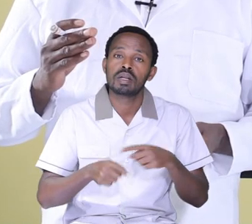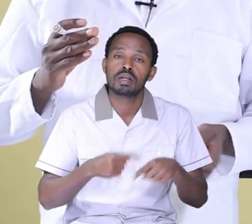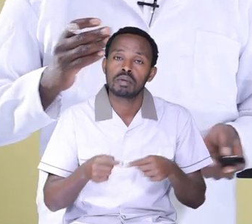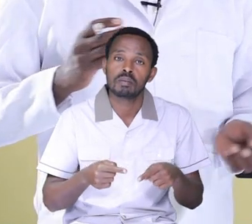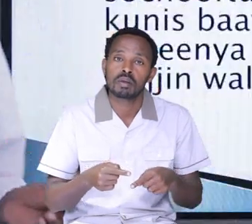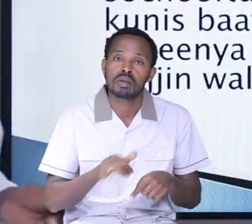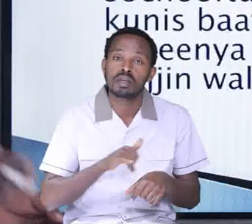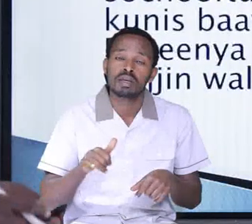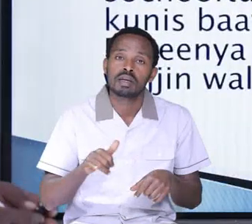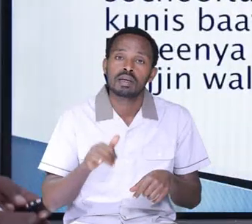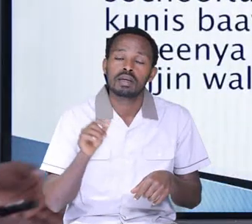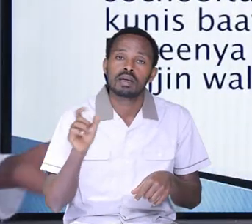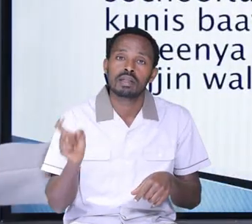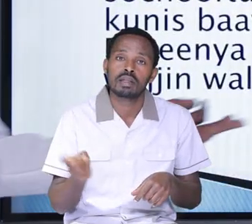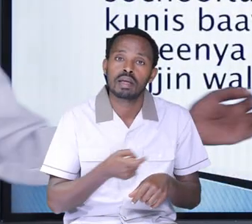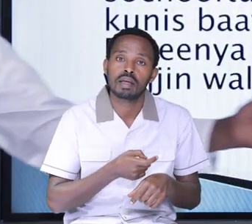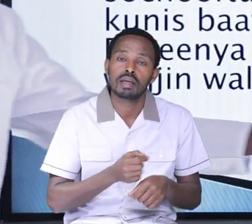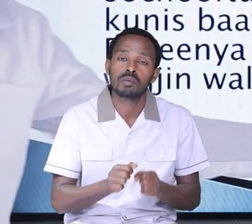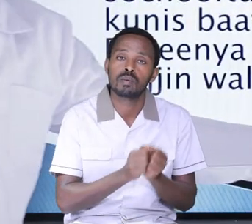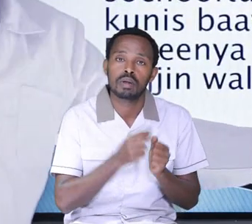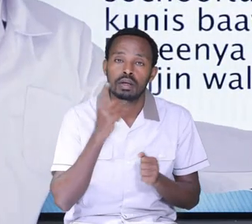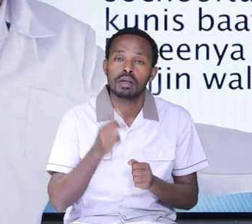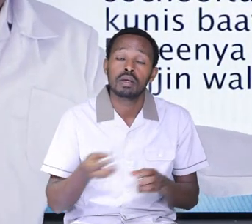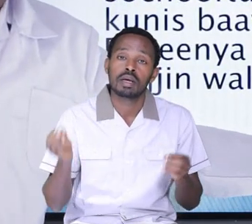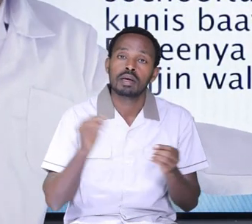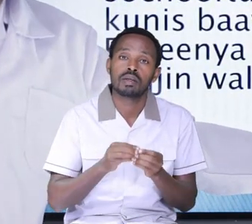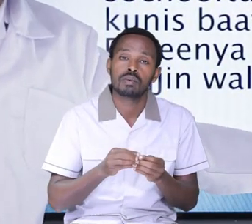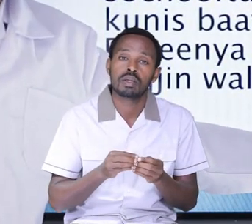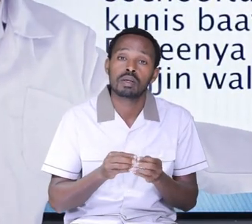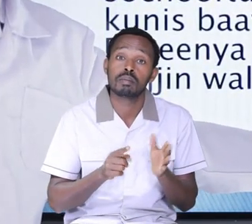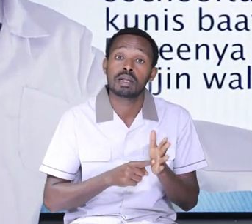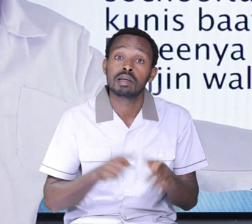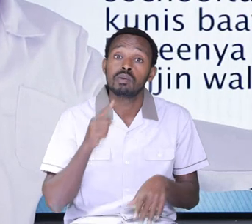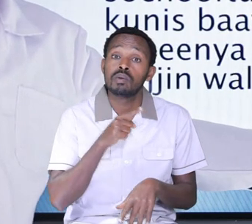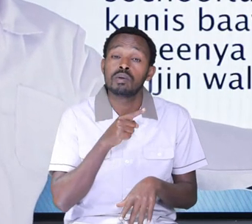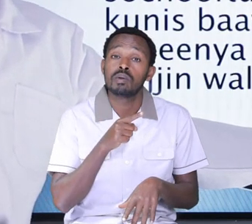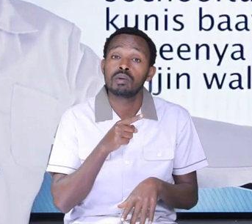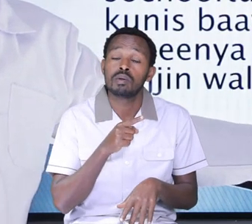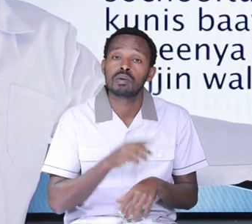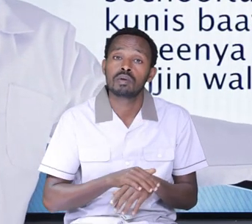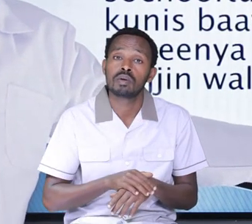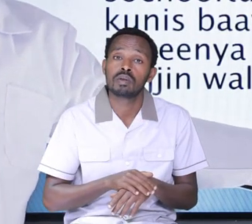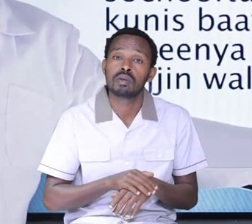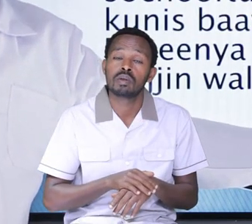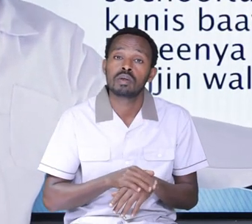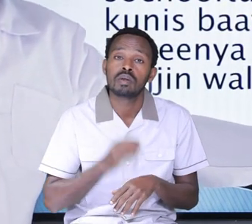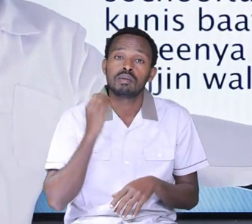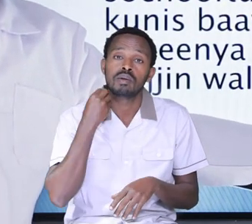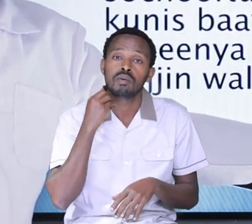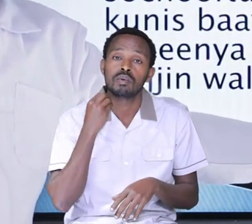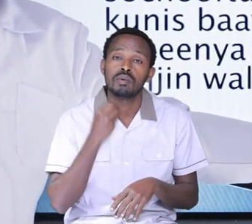ilaalleerra. Akkasumas mallattoo ishee kanaan kan bakka buutu afaan Oromiffaan